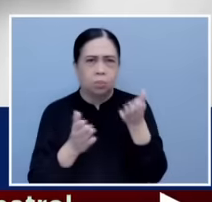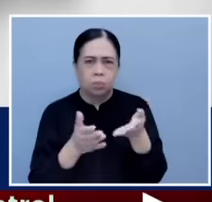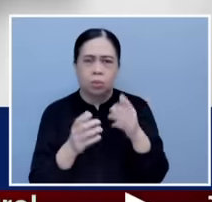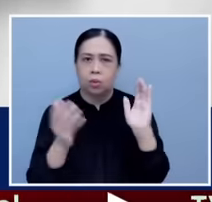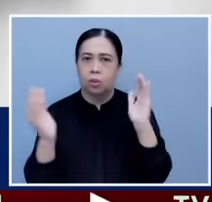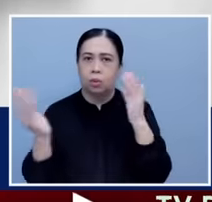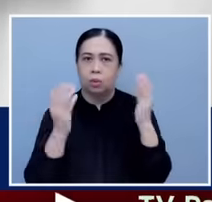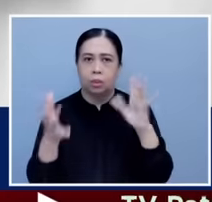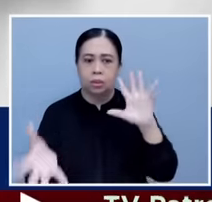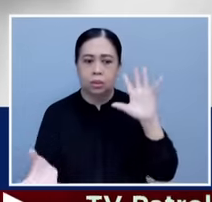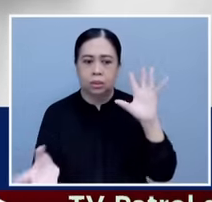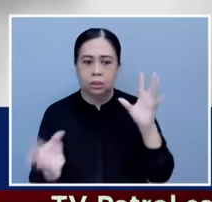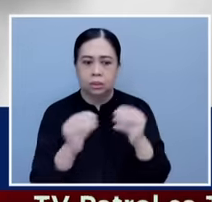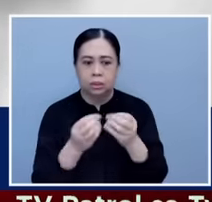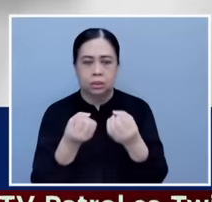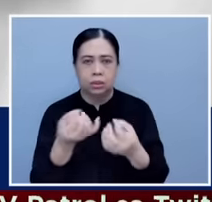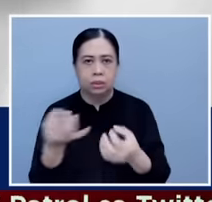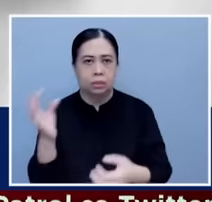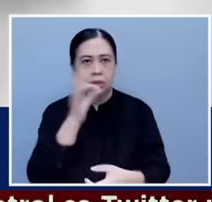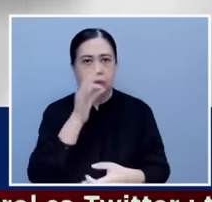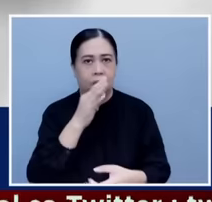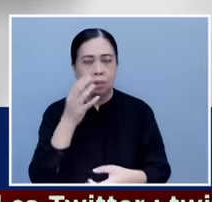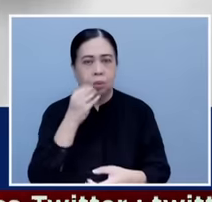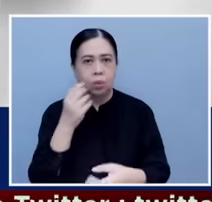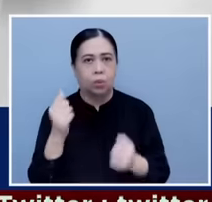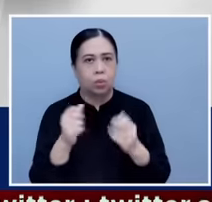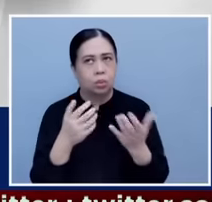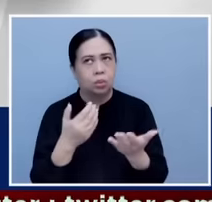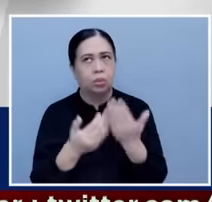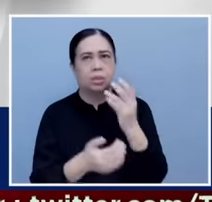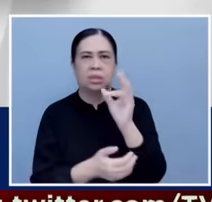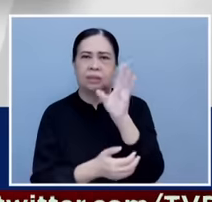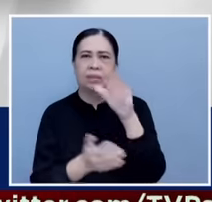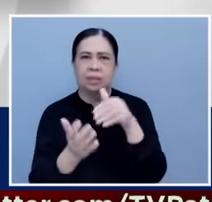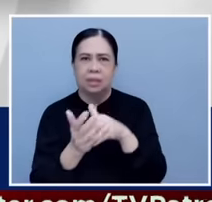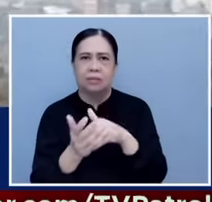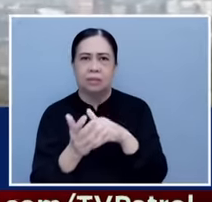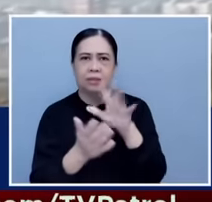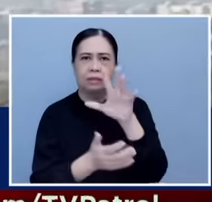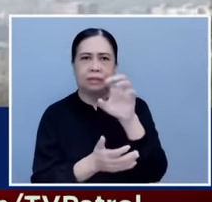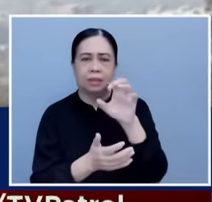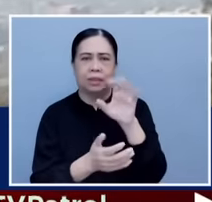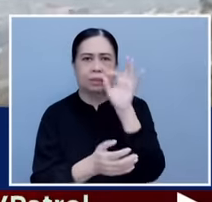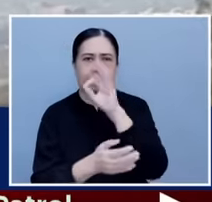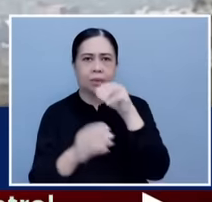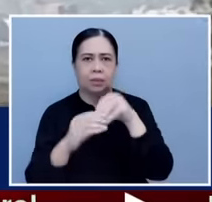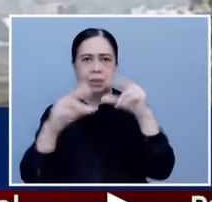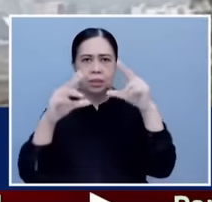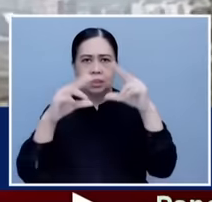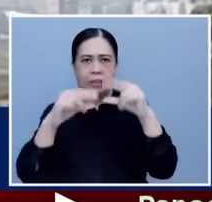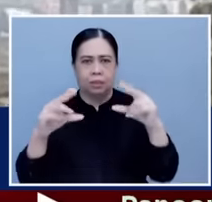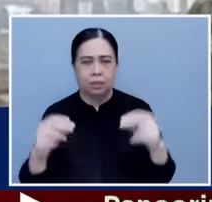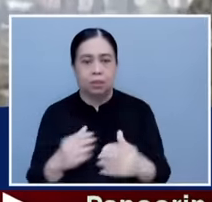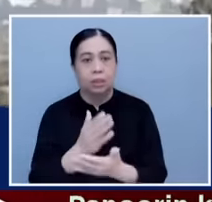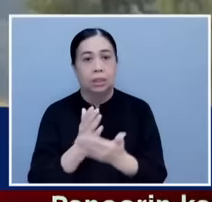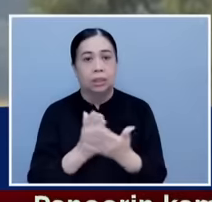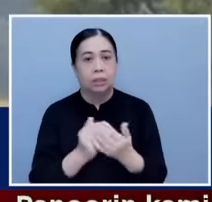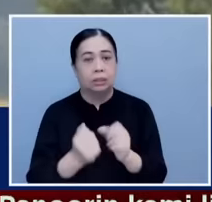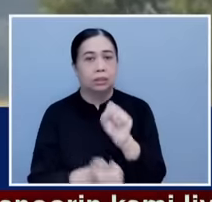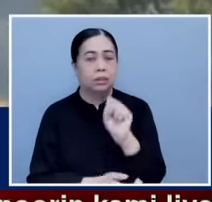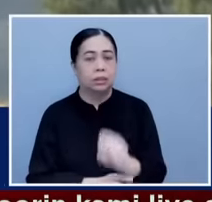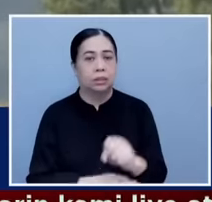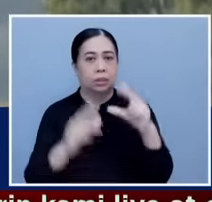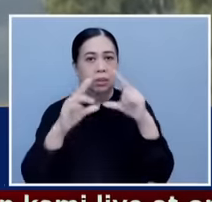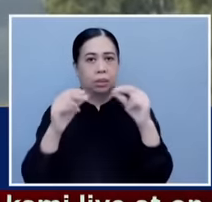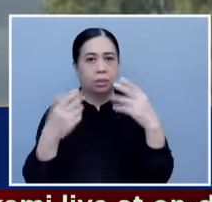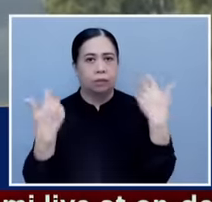sa kabuuang bilang ng mga Pilipino na umaabot sa 17,500. Ilang Pilipino naman sa Southern Lebanon ang